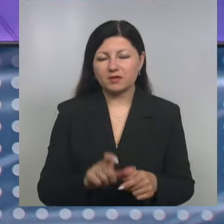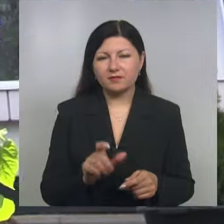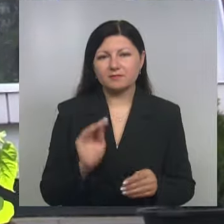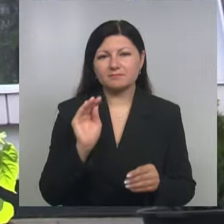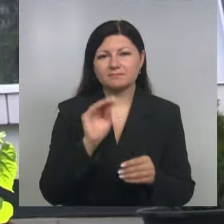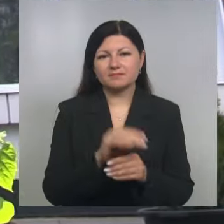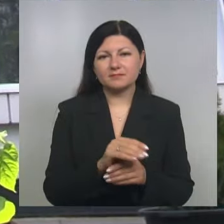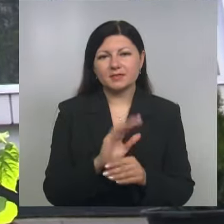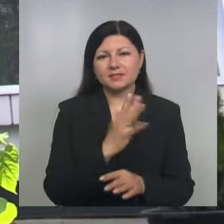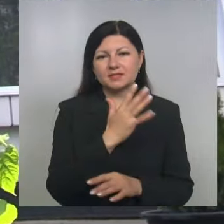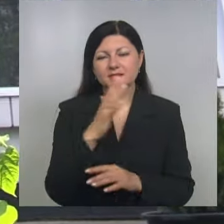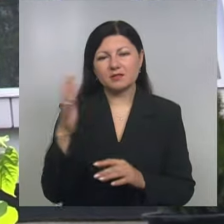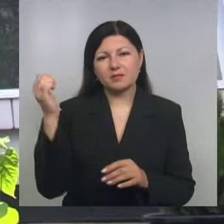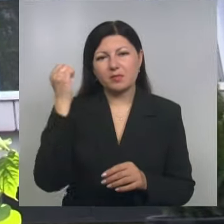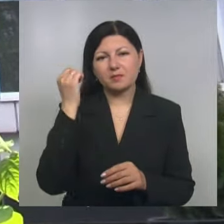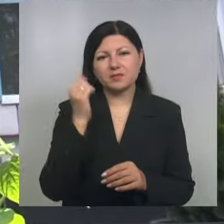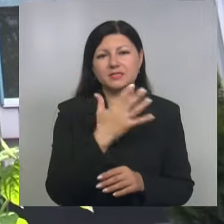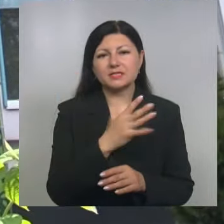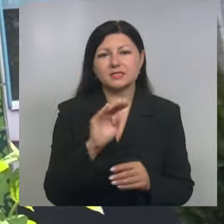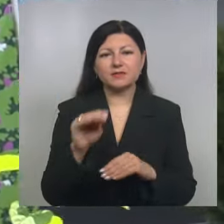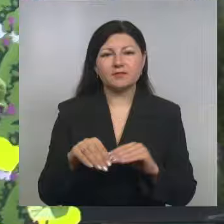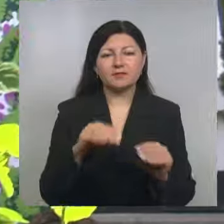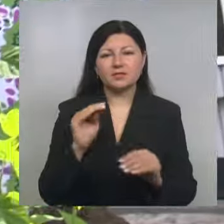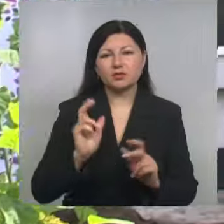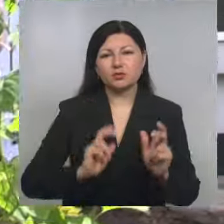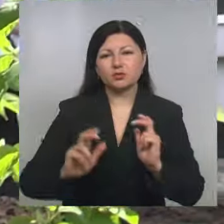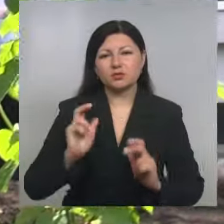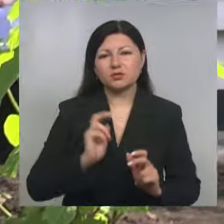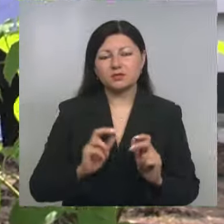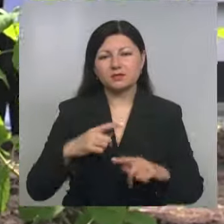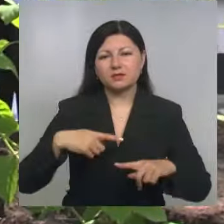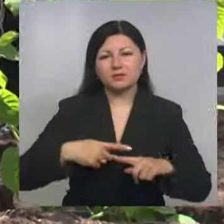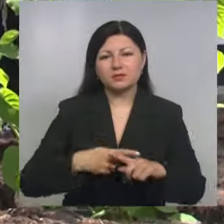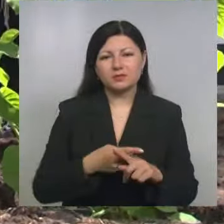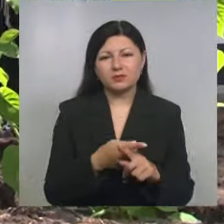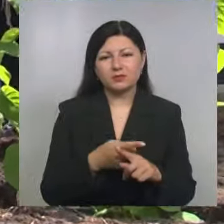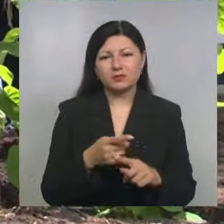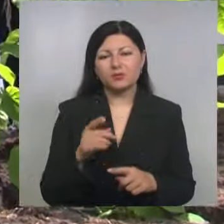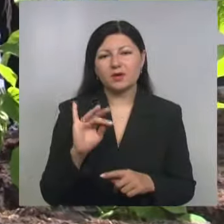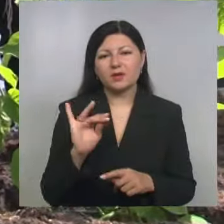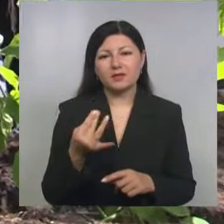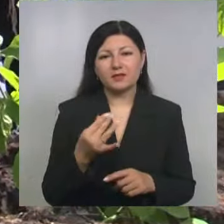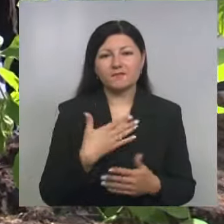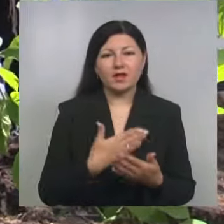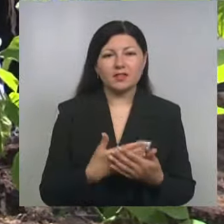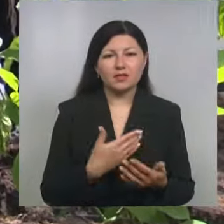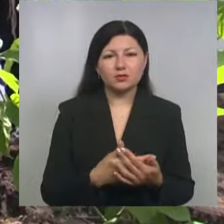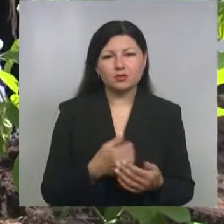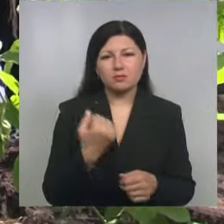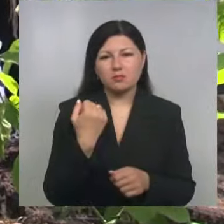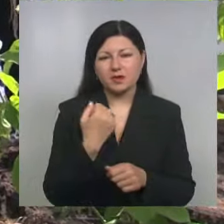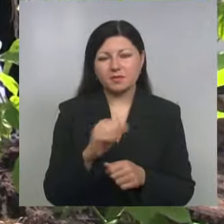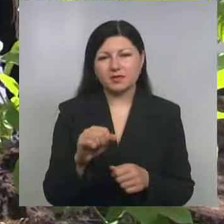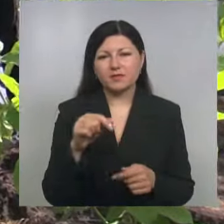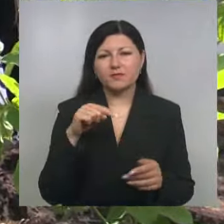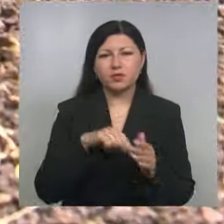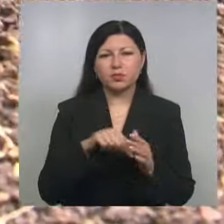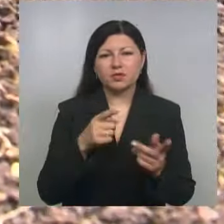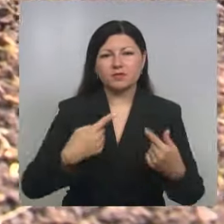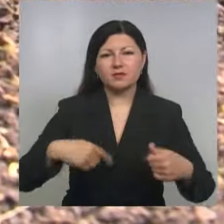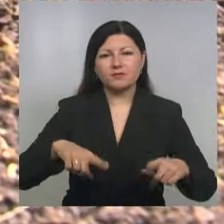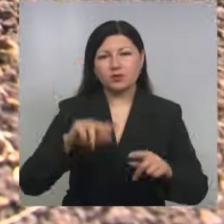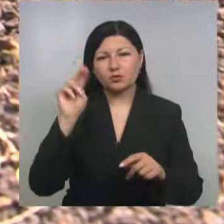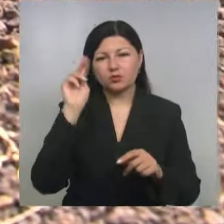памяти. Деревья высадили студенты индустриально-технологического техникума и волонтеры Победы. Внутренний дворик